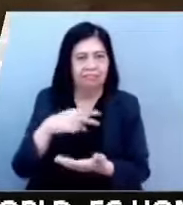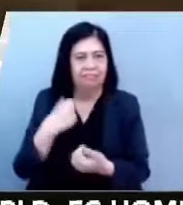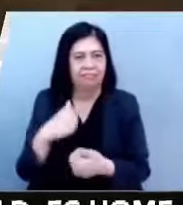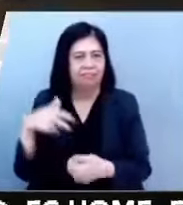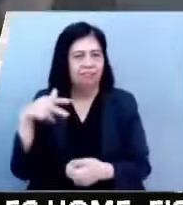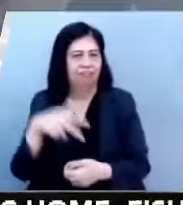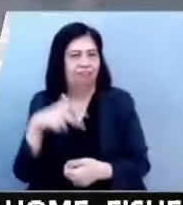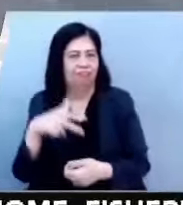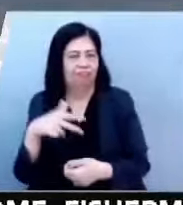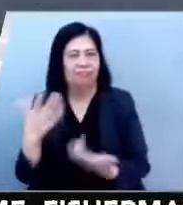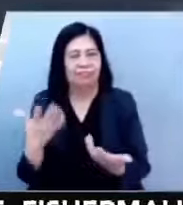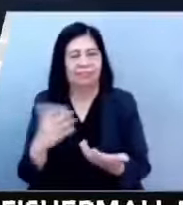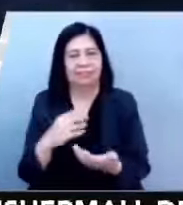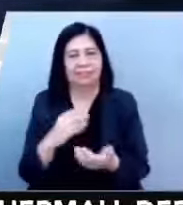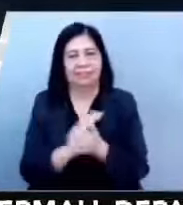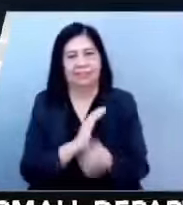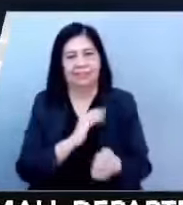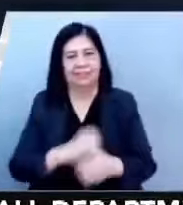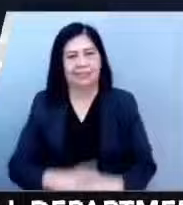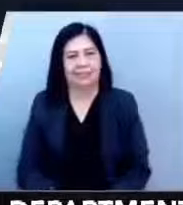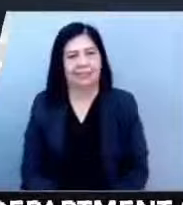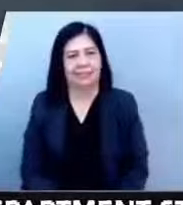skills.